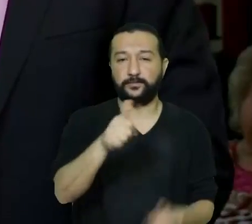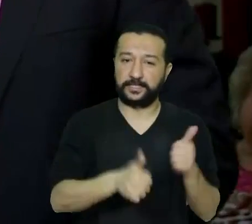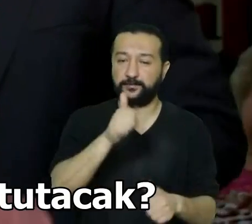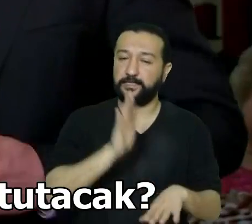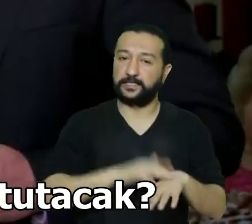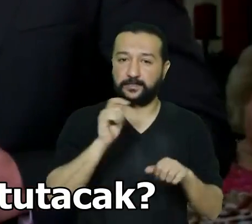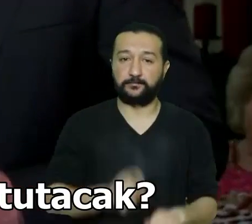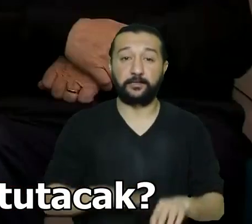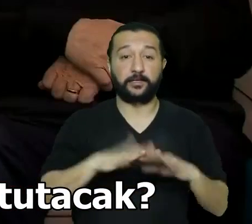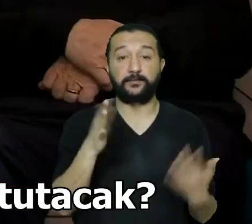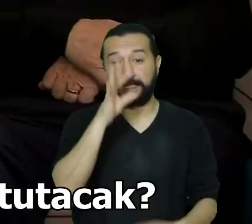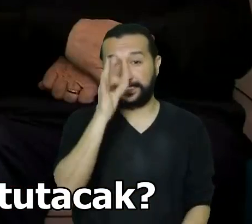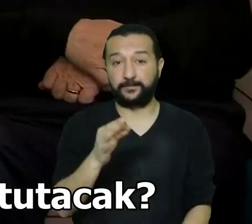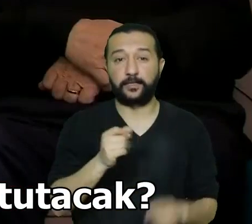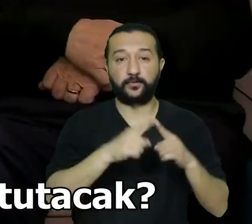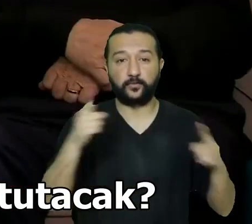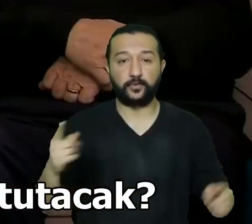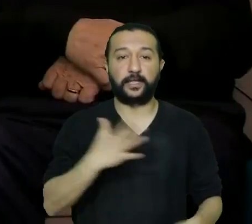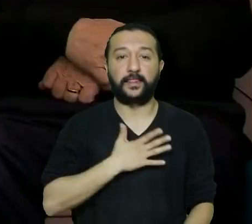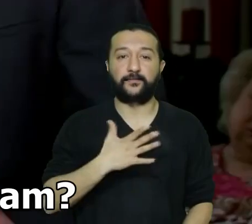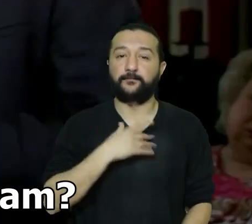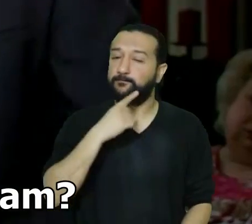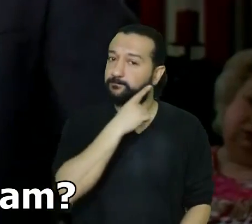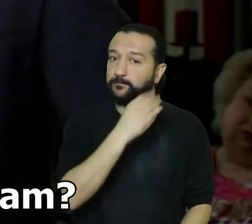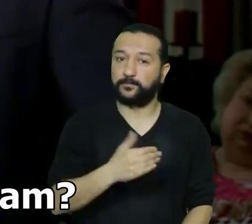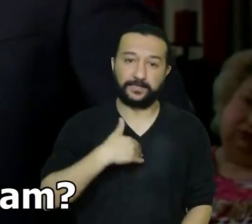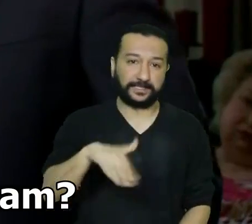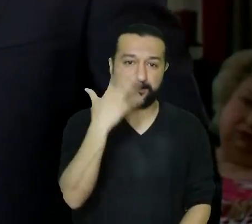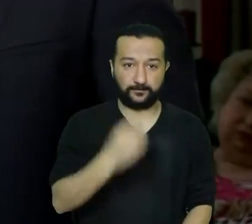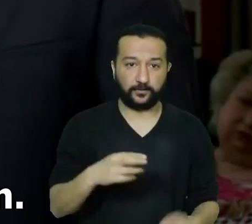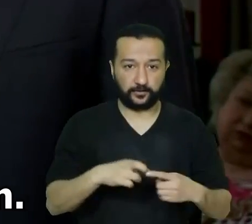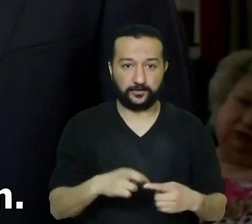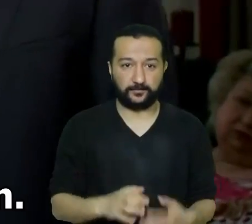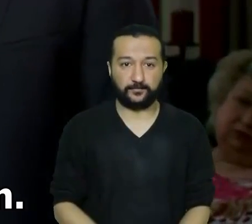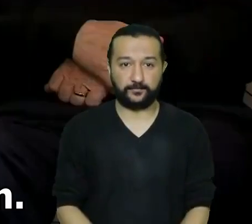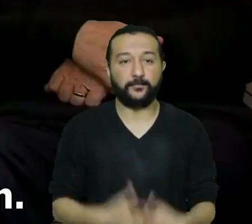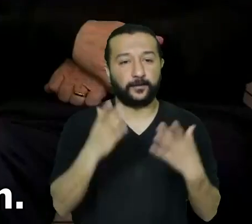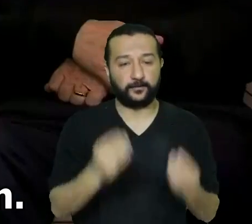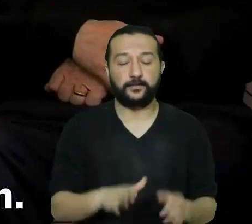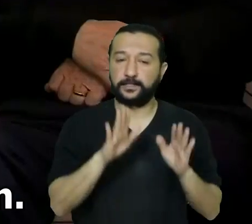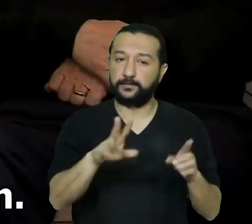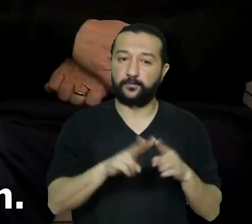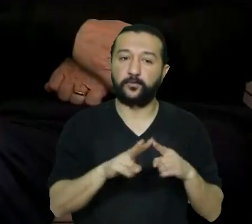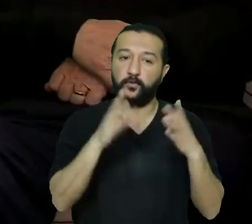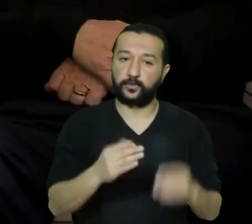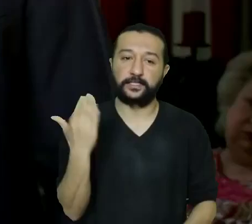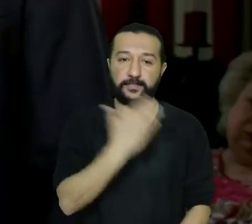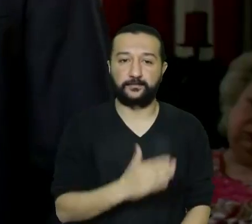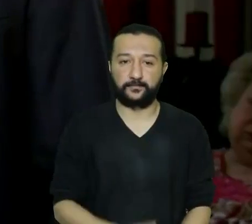yarışma yapalım. Acaba kim en uzun süre nefesini tutacak? Hadi biz çıkalım mı artık Rüyam? Hı hı. Tabii Nurhancığım,